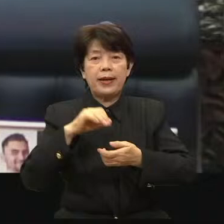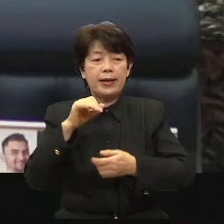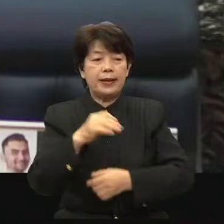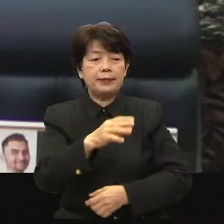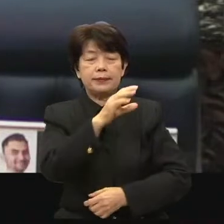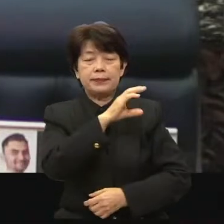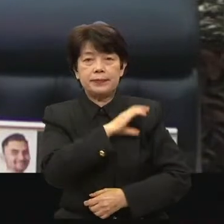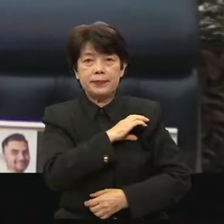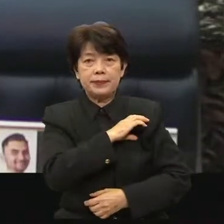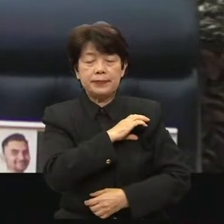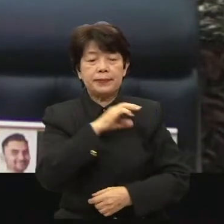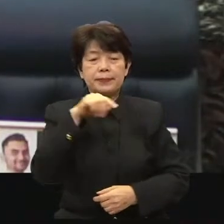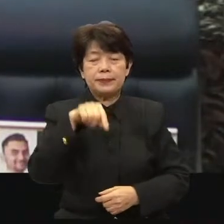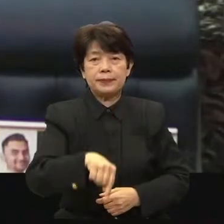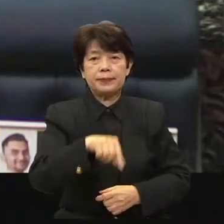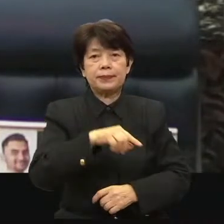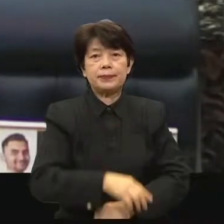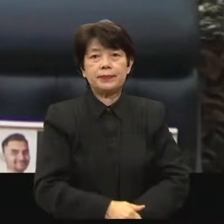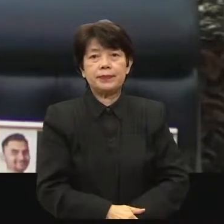untuklah mengambil